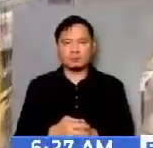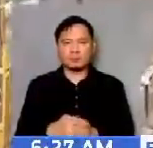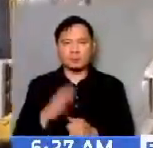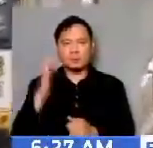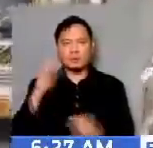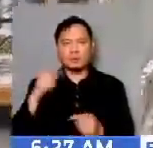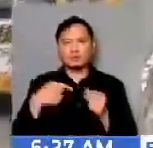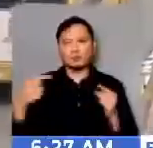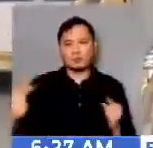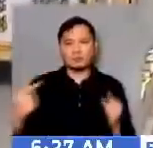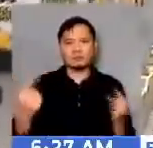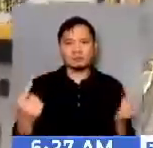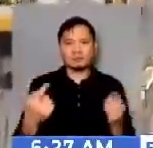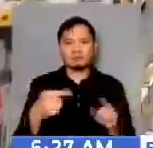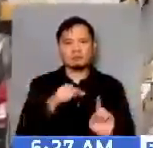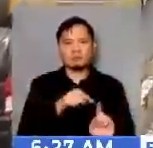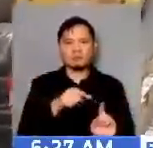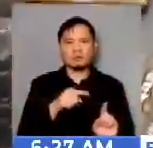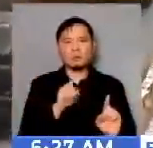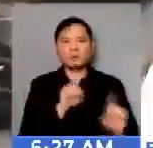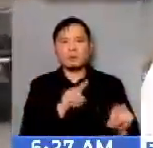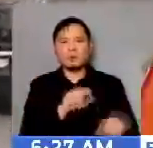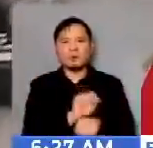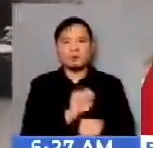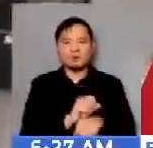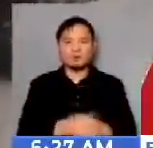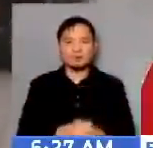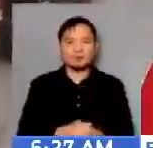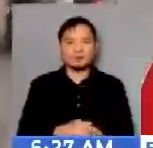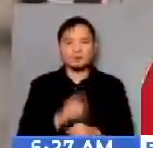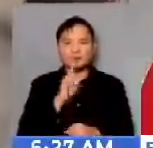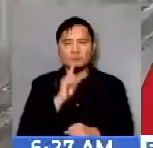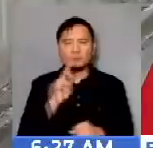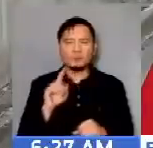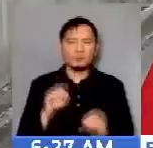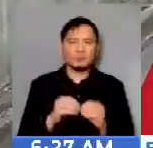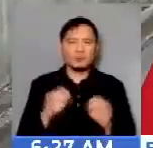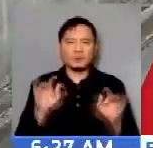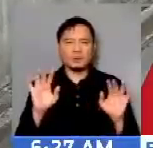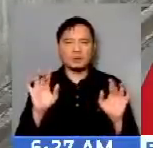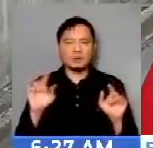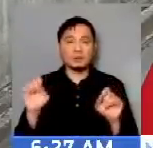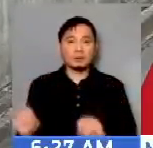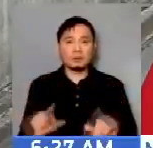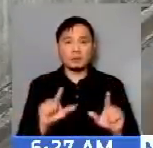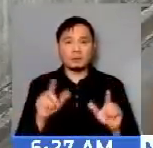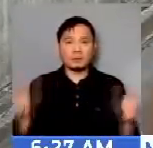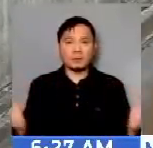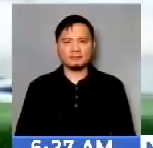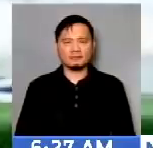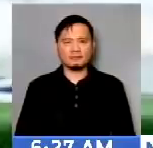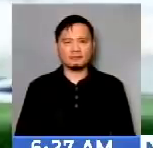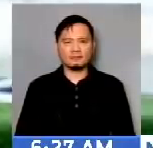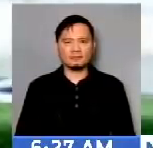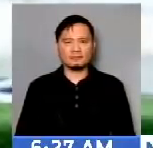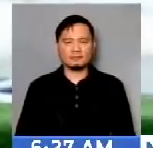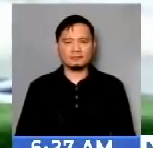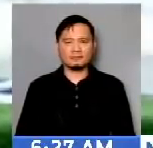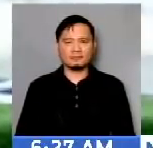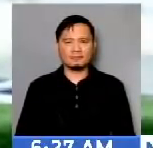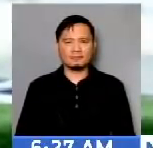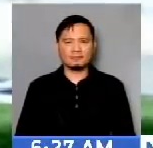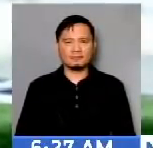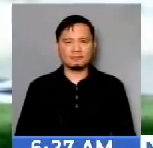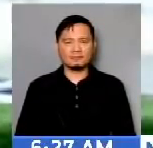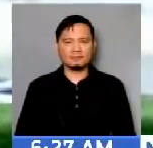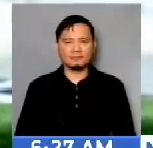mas maganda experience, light to moderate dito sa northbound lane. Lay mula rito sa EDSA, Bam Alegre, buong puso para sa Pilipino.